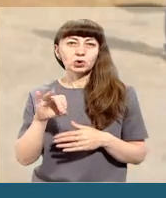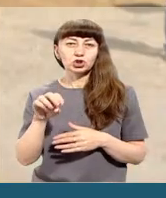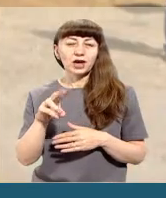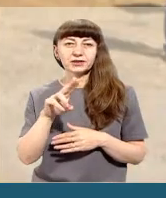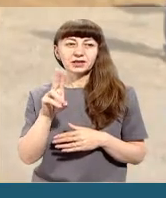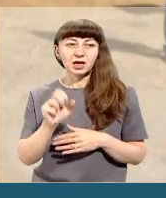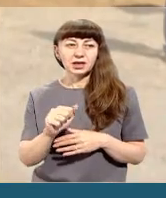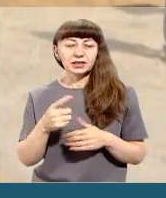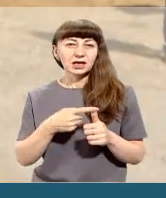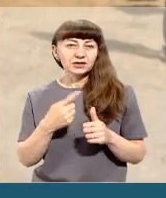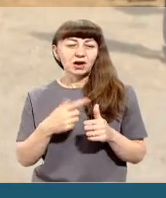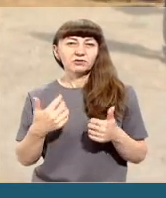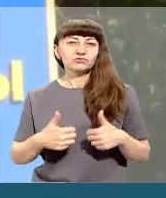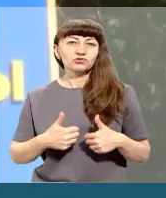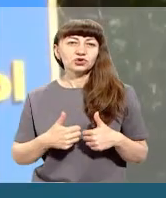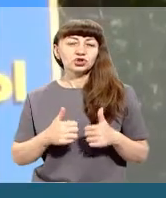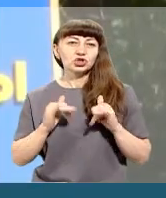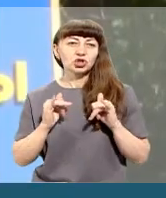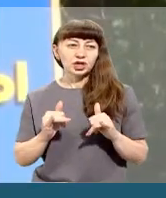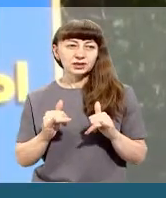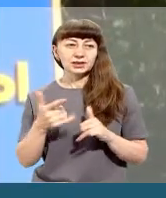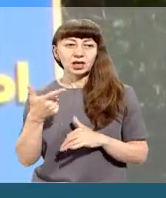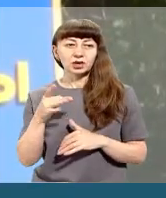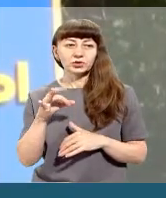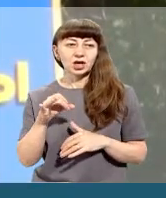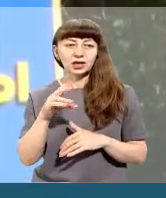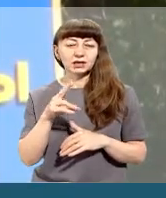честь заслуженного учителя села Галымжана Махатова.